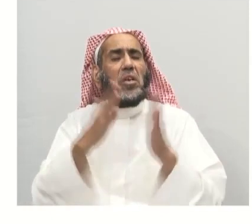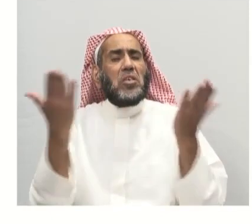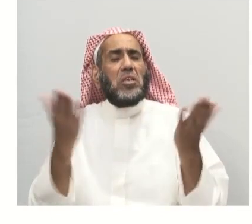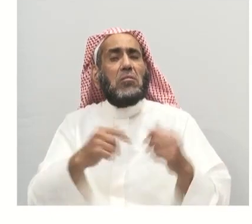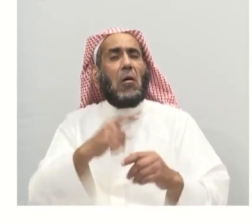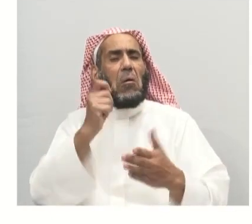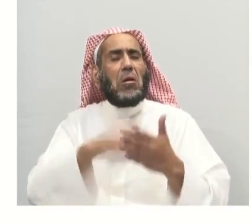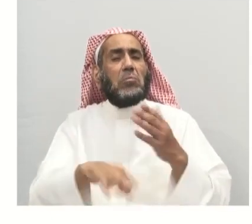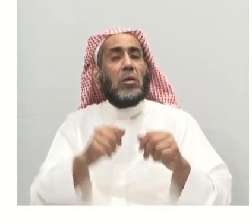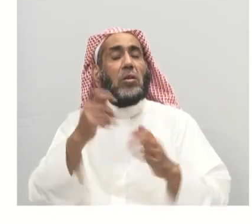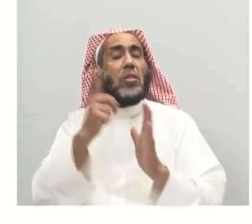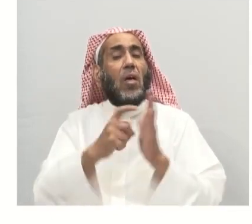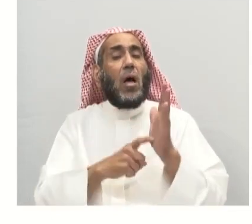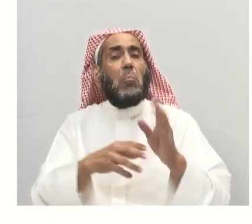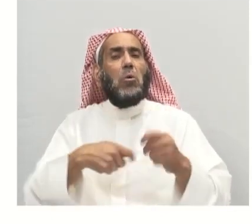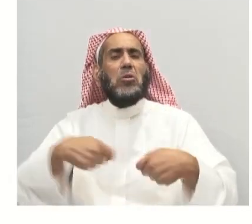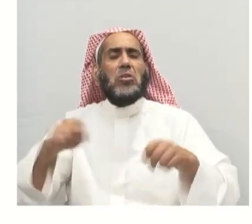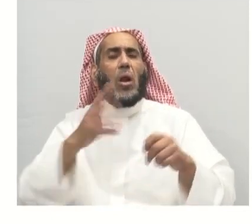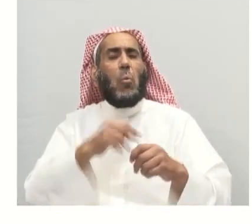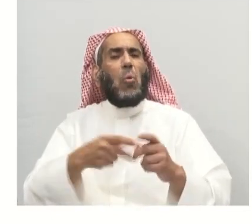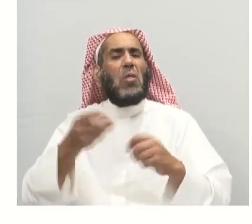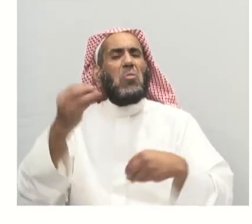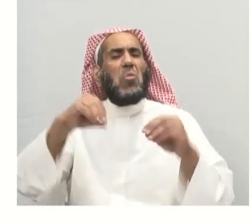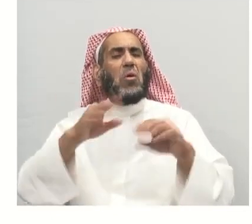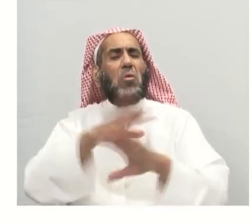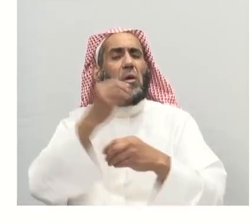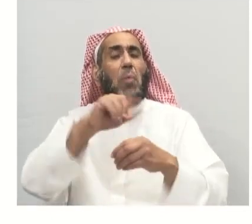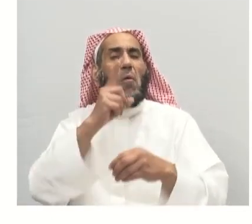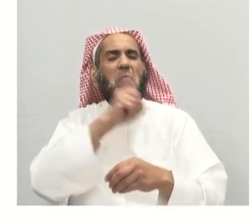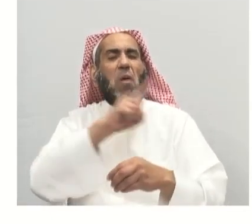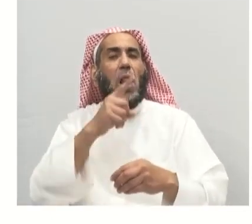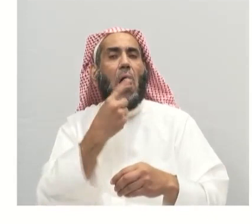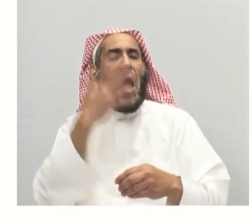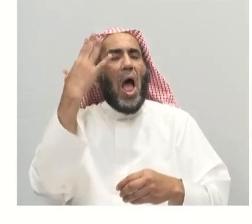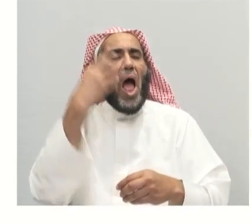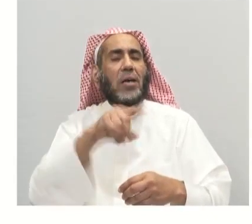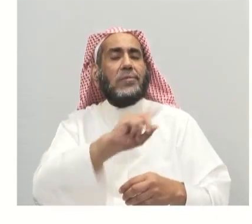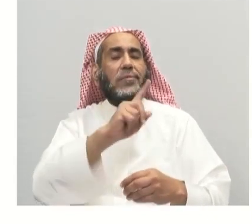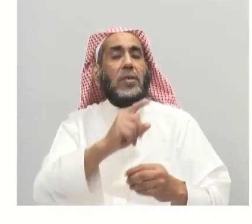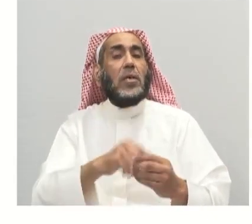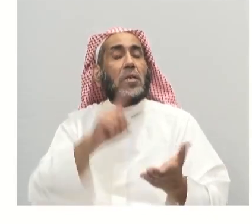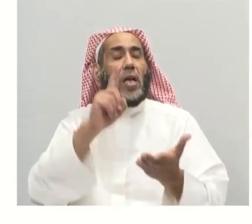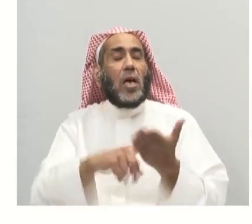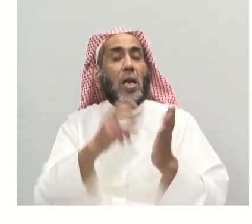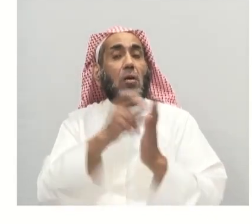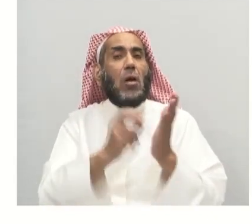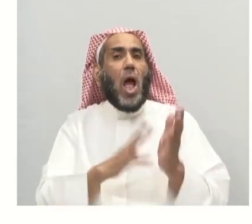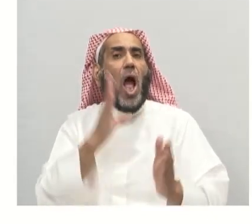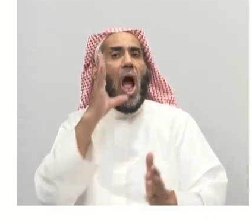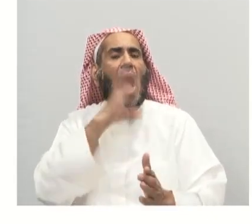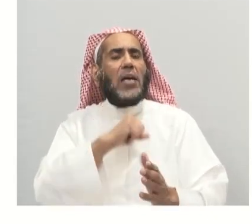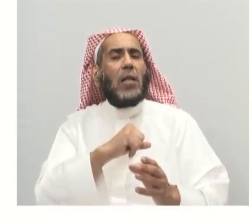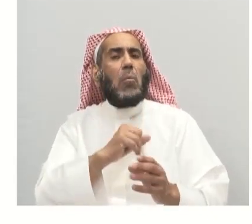بتجارته كنظام التجاره ونظام الضريبي وغير ذلك من الانظمه والقوانين فلا يعذر تحقيقا لقاعده وهي عدم